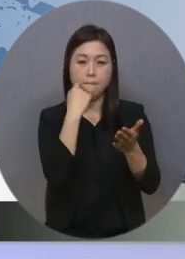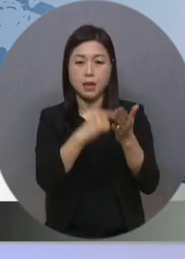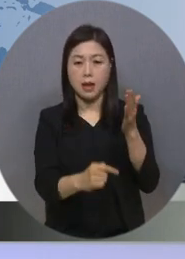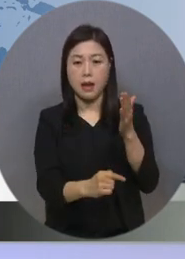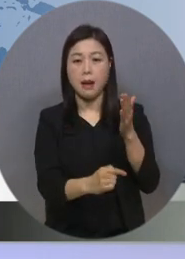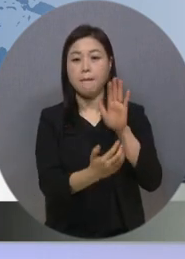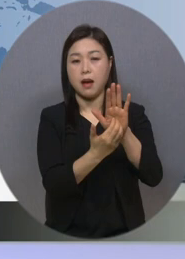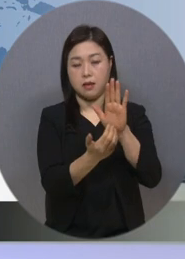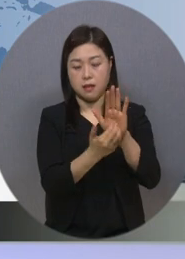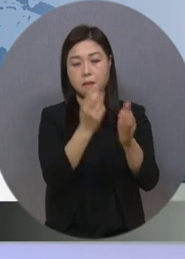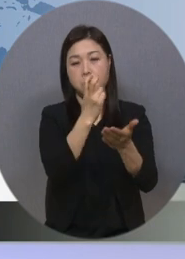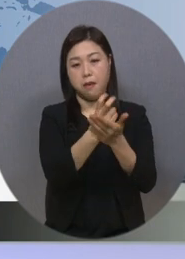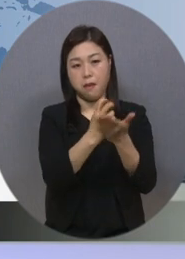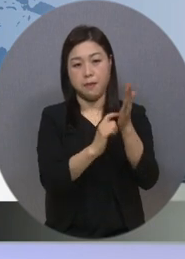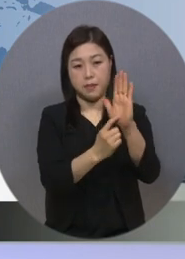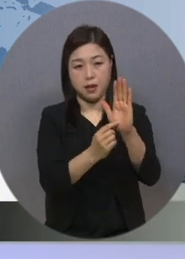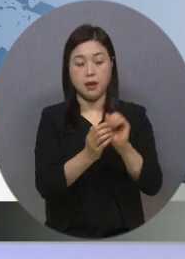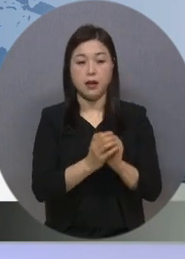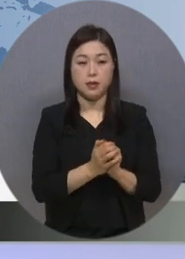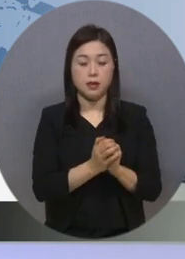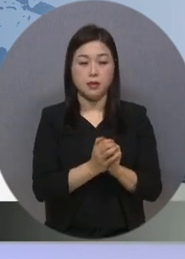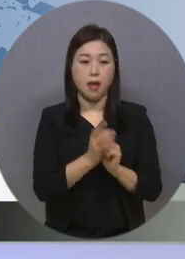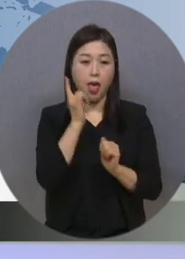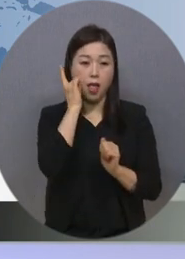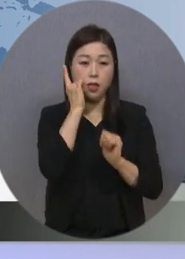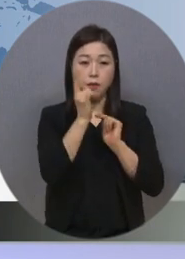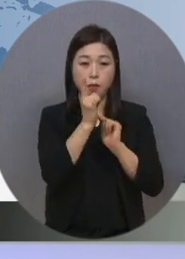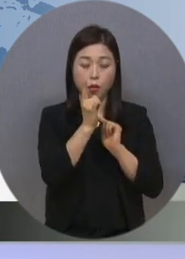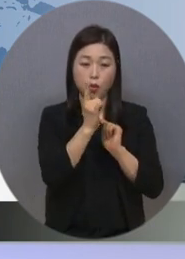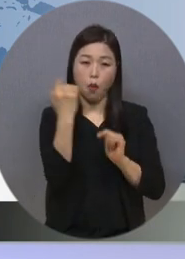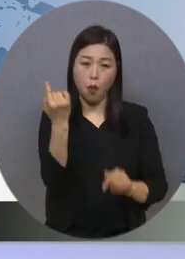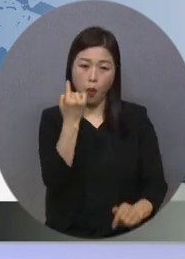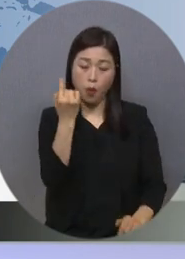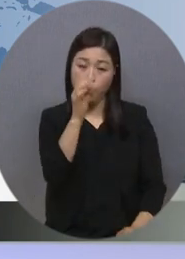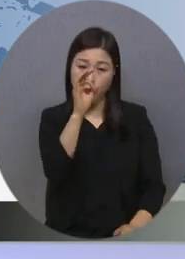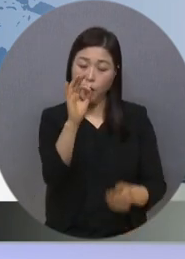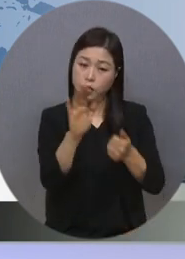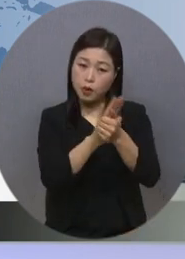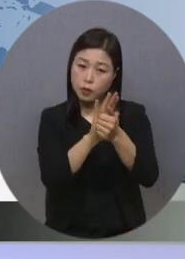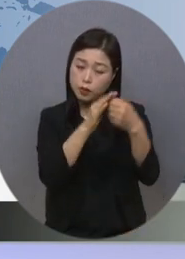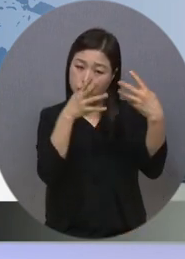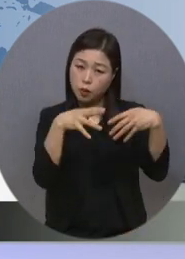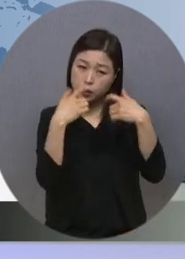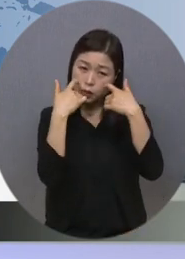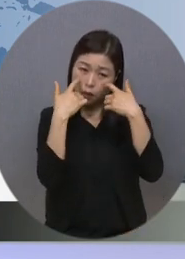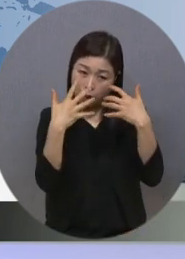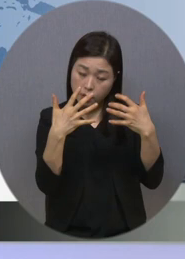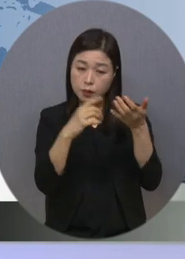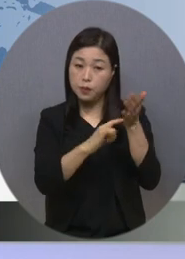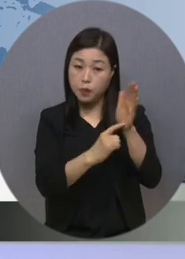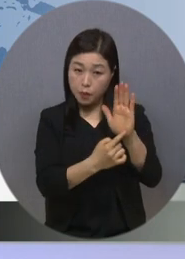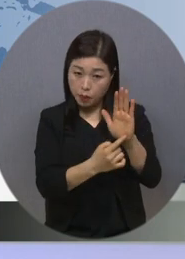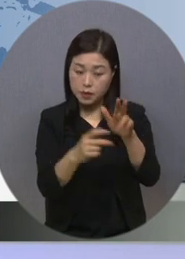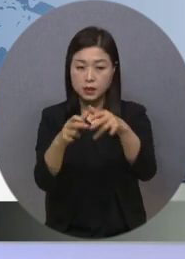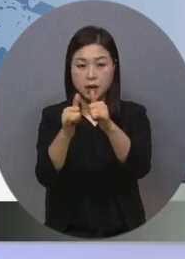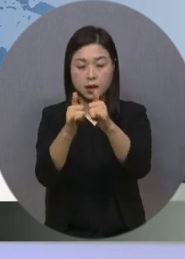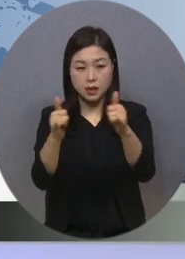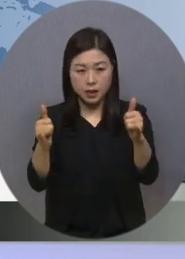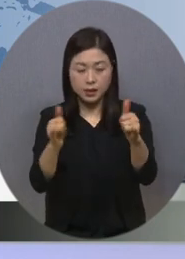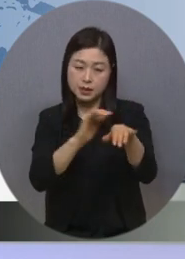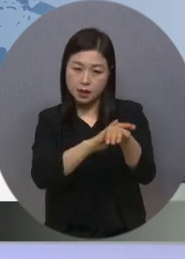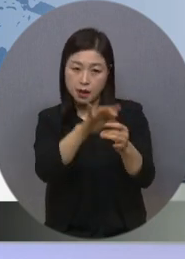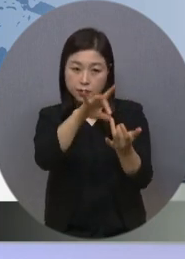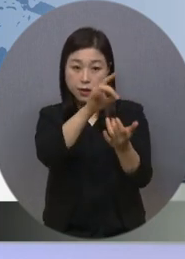추진됩니다 단말기 요금제 서비스 조건을 정확히 알려 장애인이 합리적으로 선택하고 안전하게